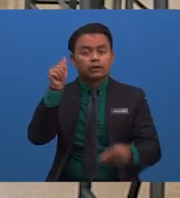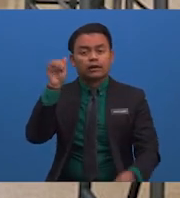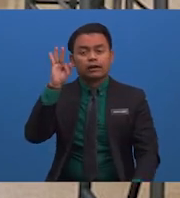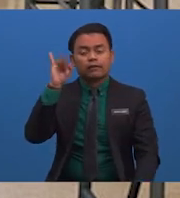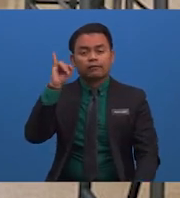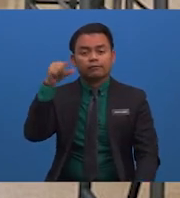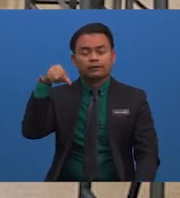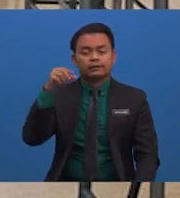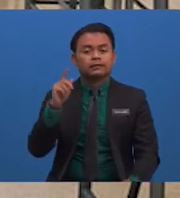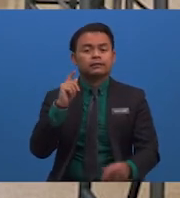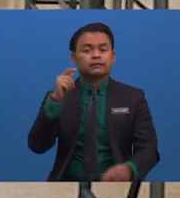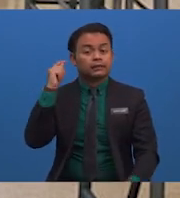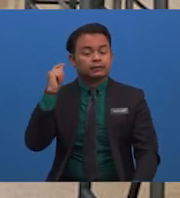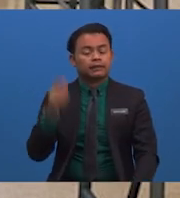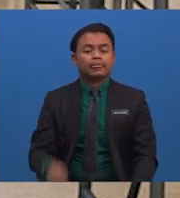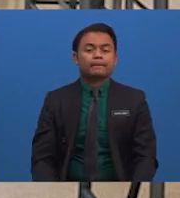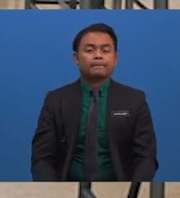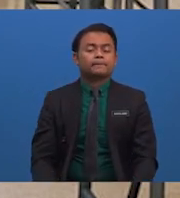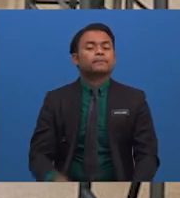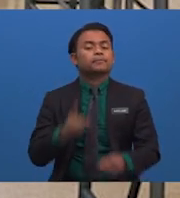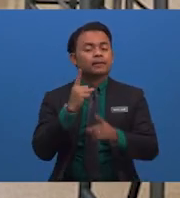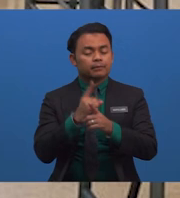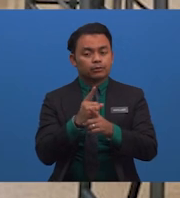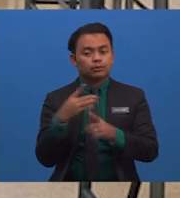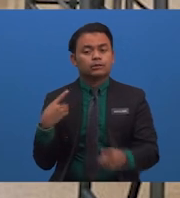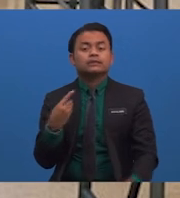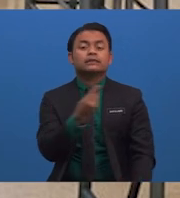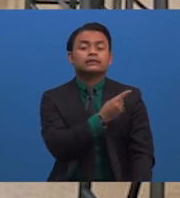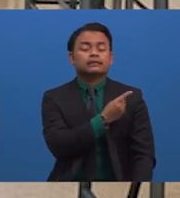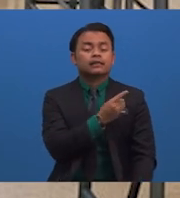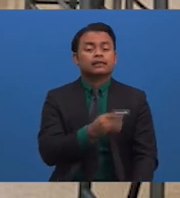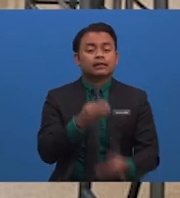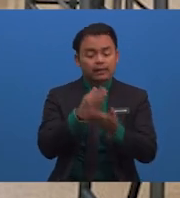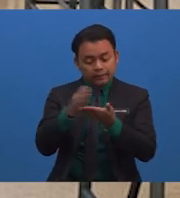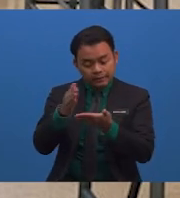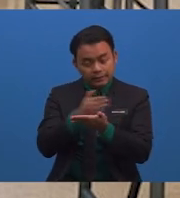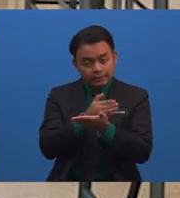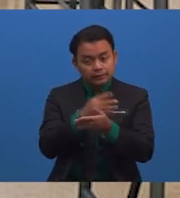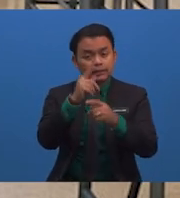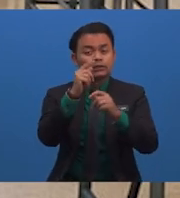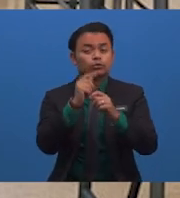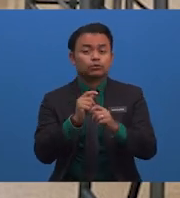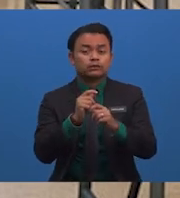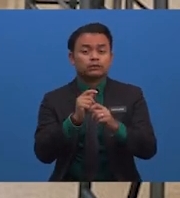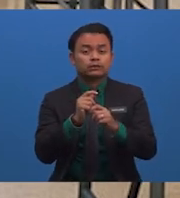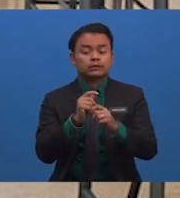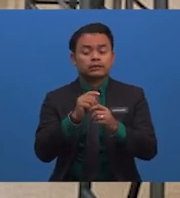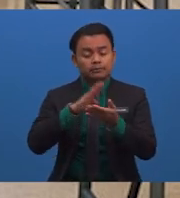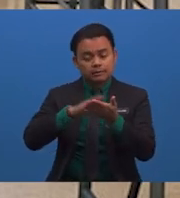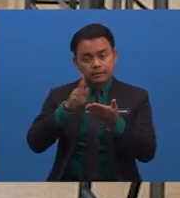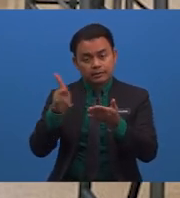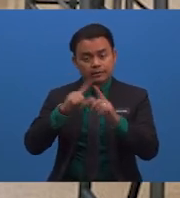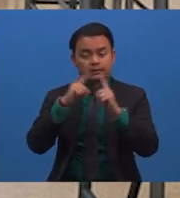Betul, murid-murid. Kita perlu mengagih-agihkan tugasan membersihkan kelas